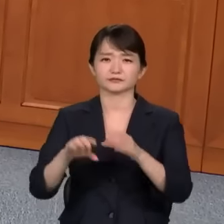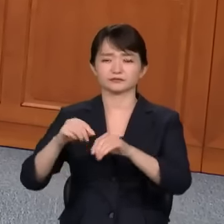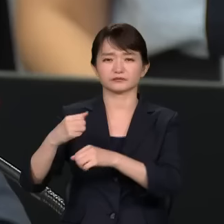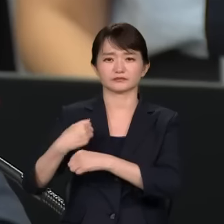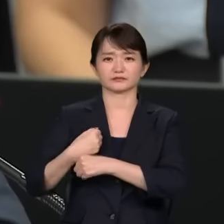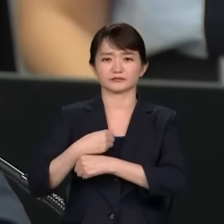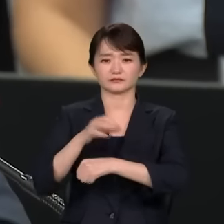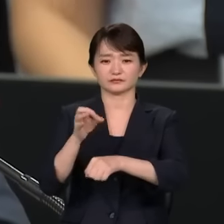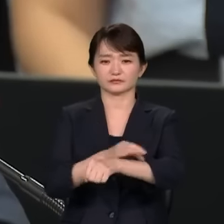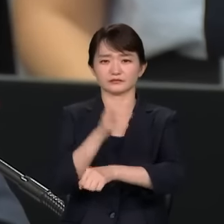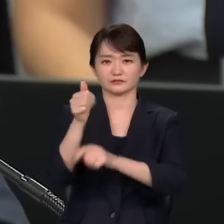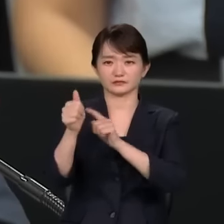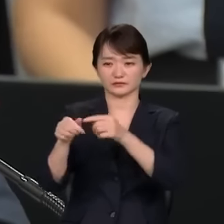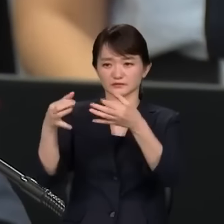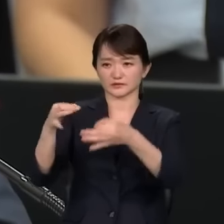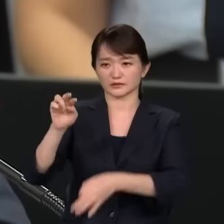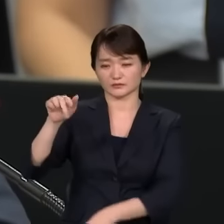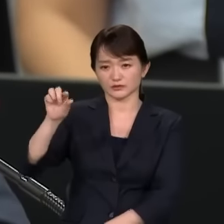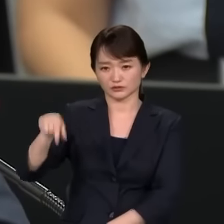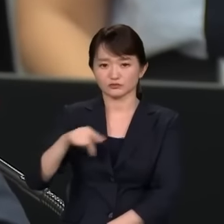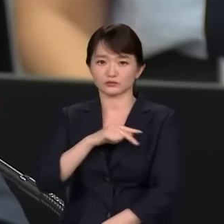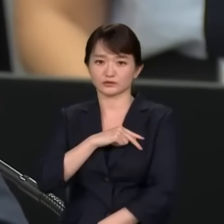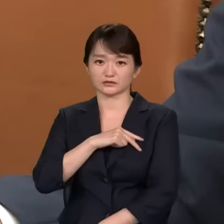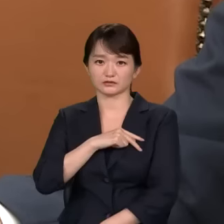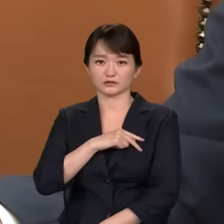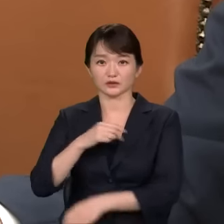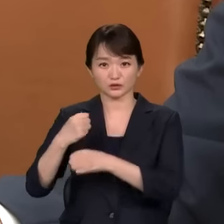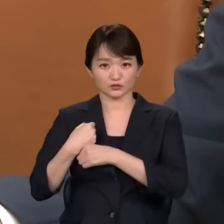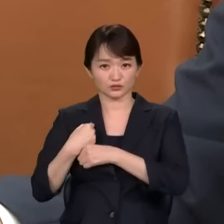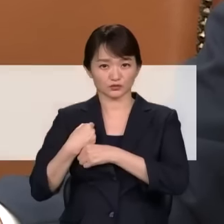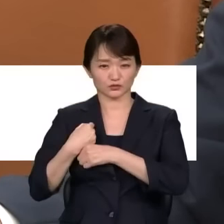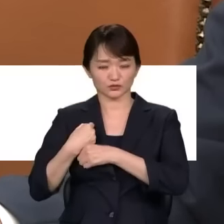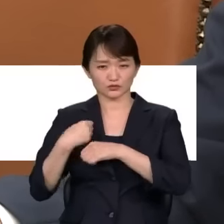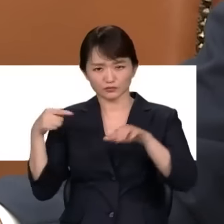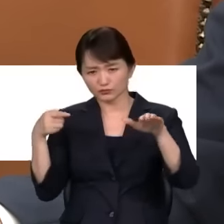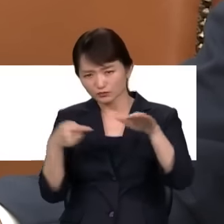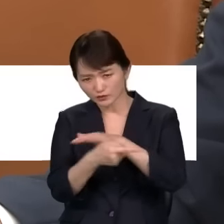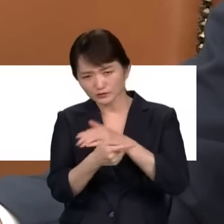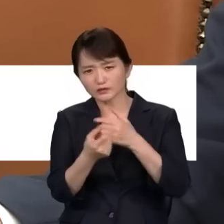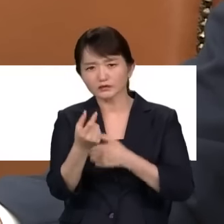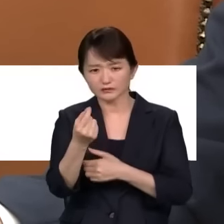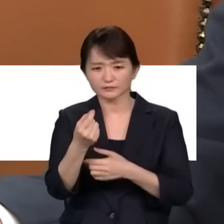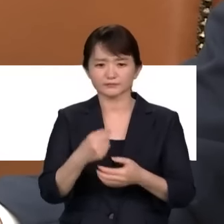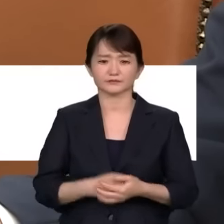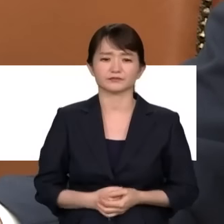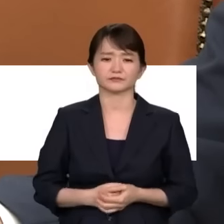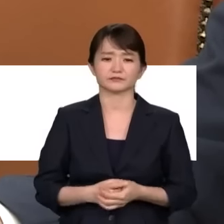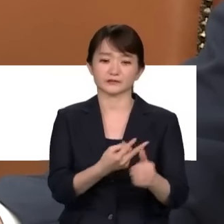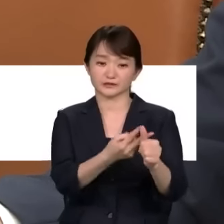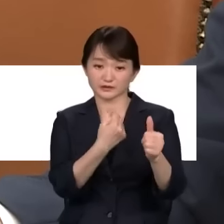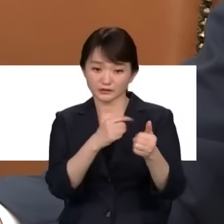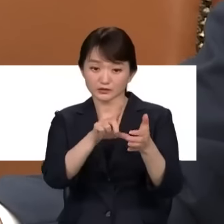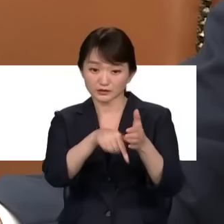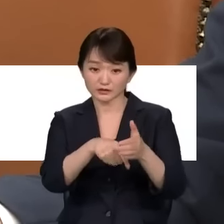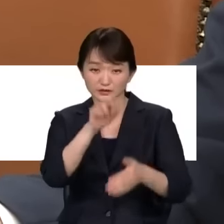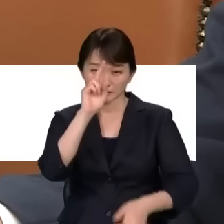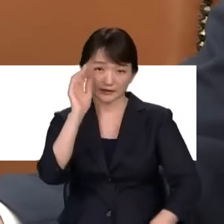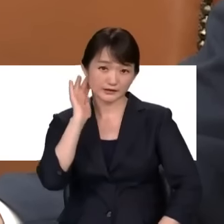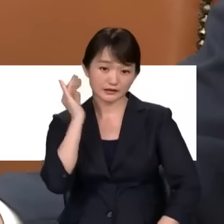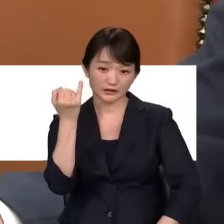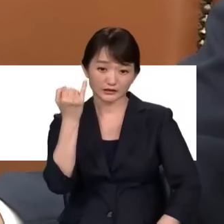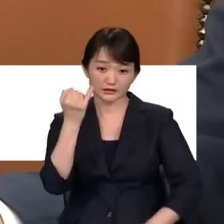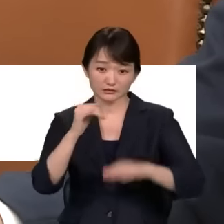출신의 김병주 의원도 계엄설에 힘을 실었습니다. 탄핵 정국에 접어들면 박근혜 전 대통령처럼